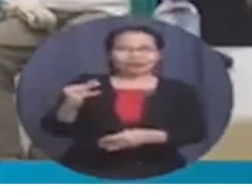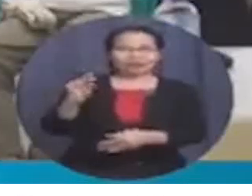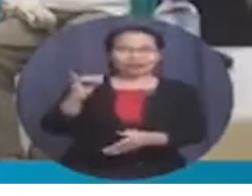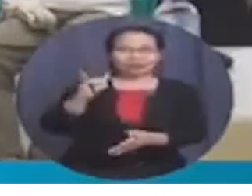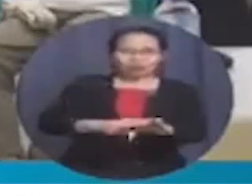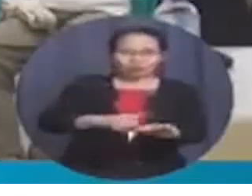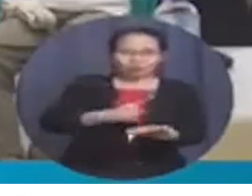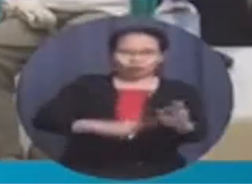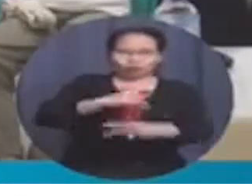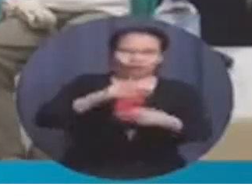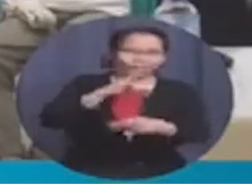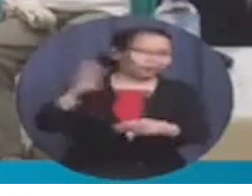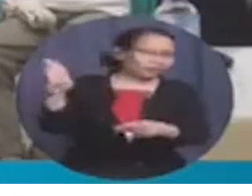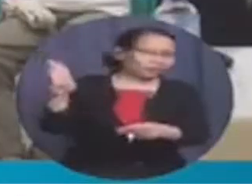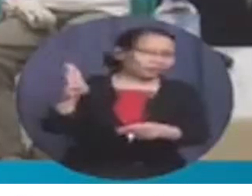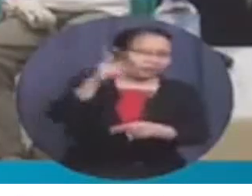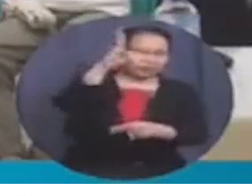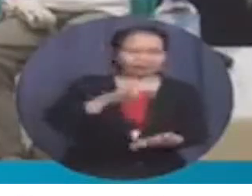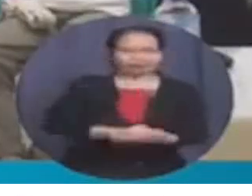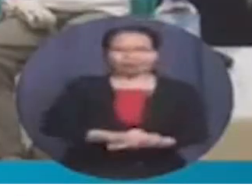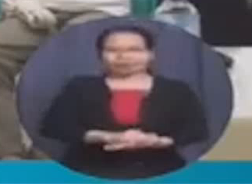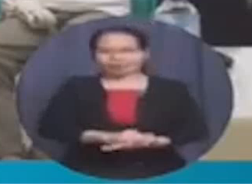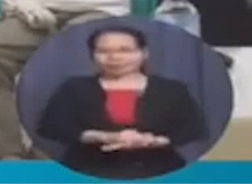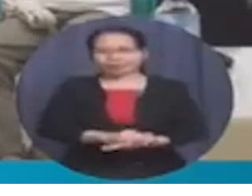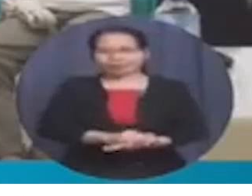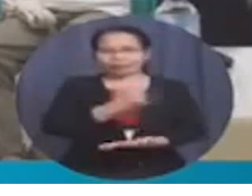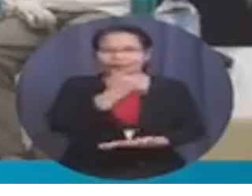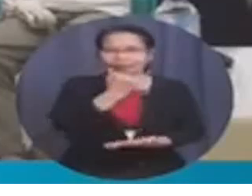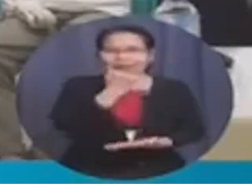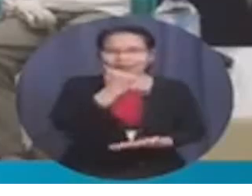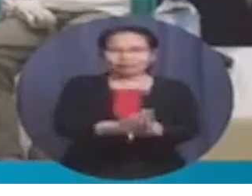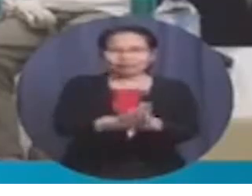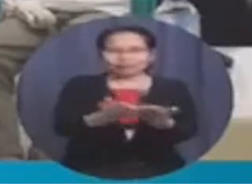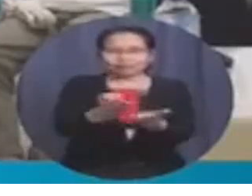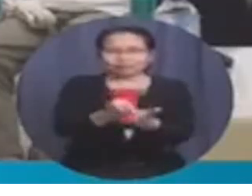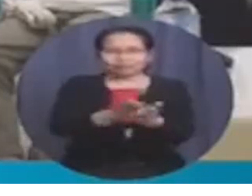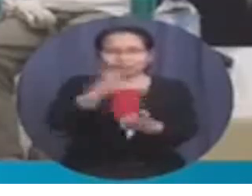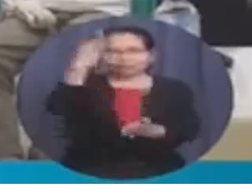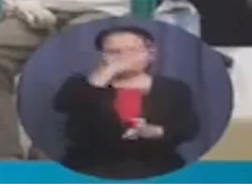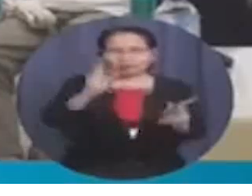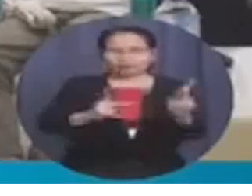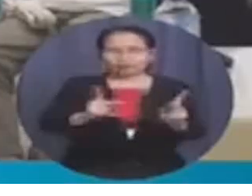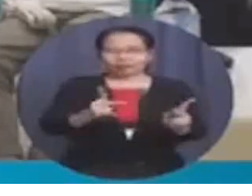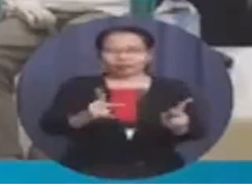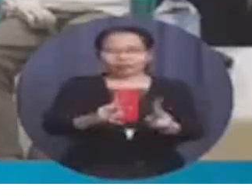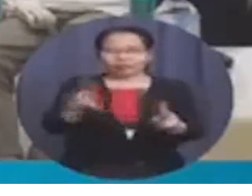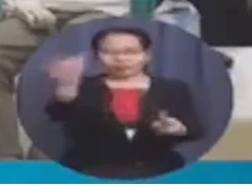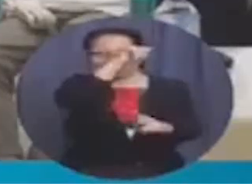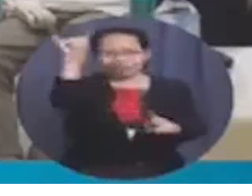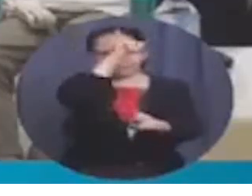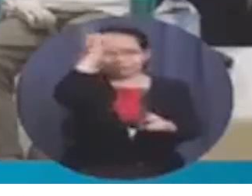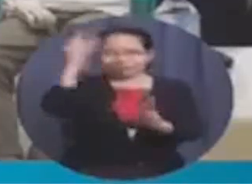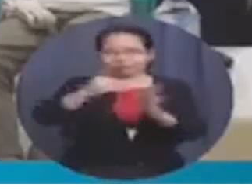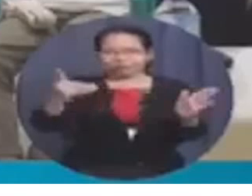Ganong, anong klaseng blasphemy sa Diyos yan? Mali sa Biblia yan, mga kababayan.